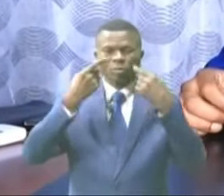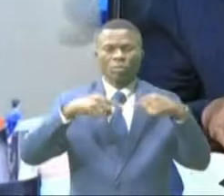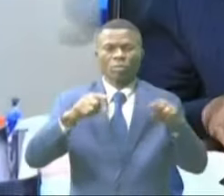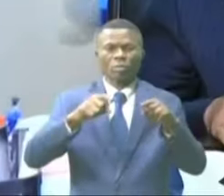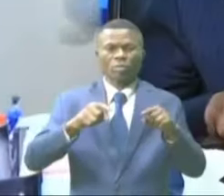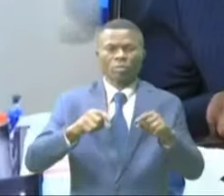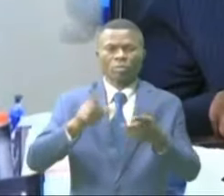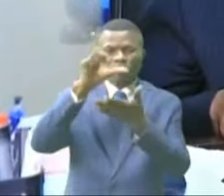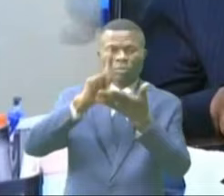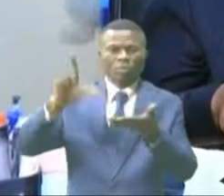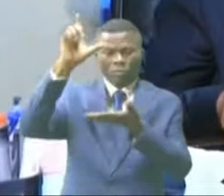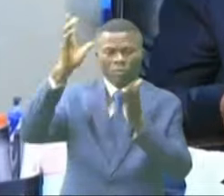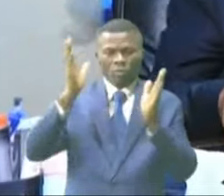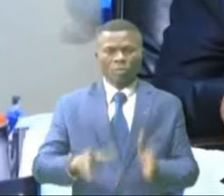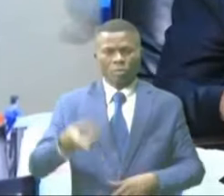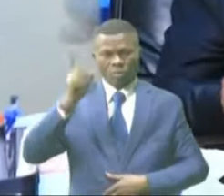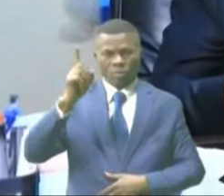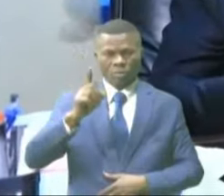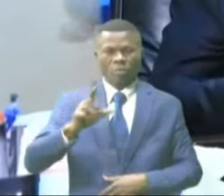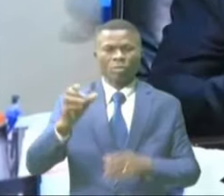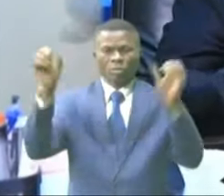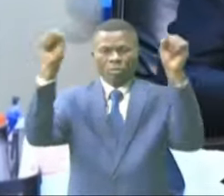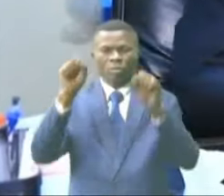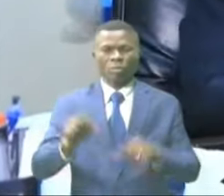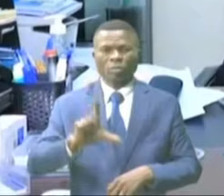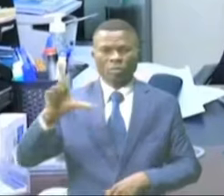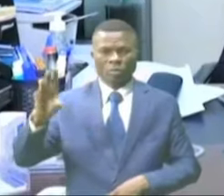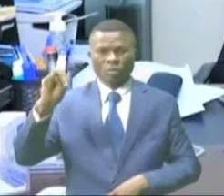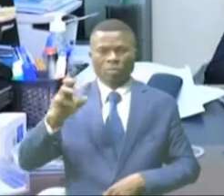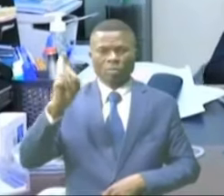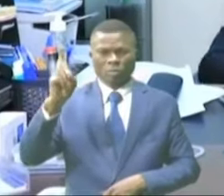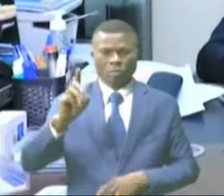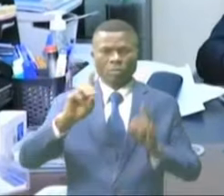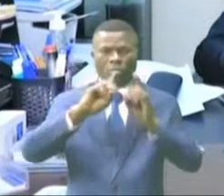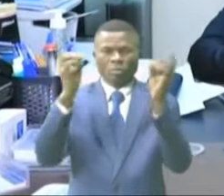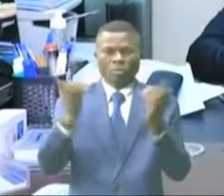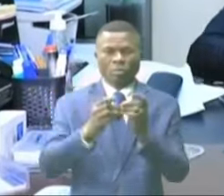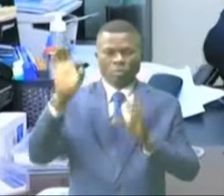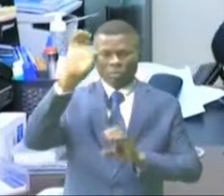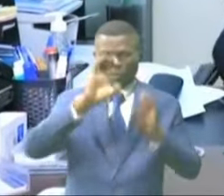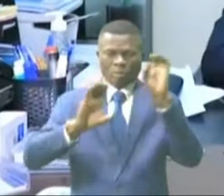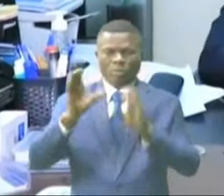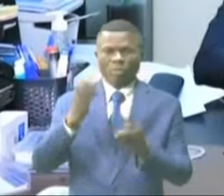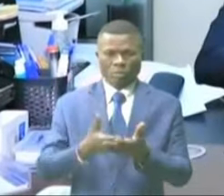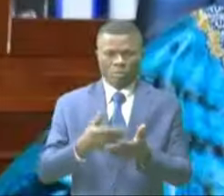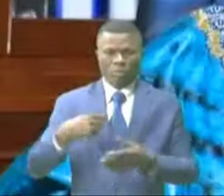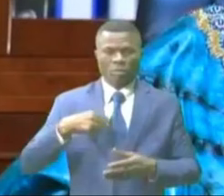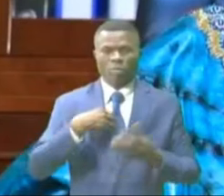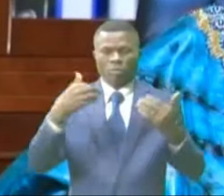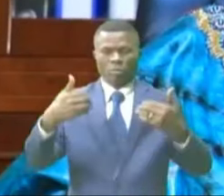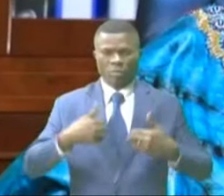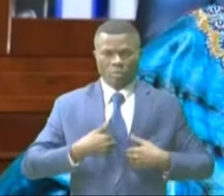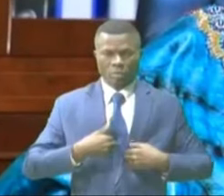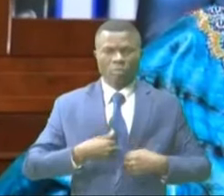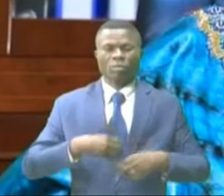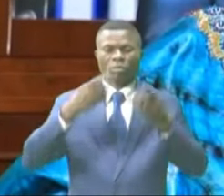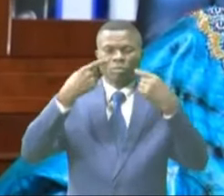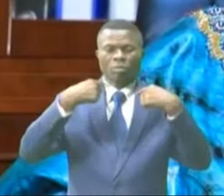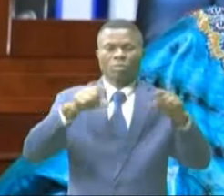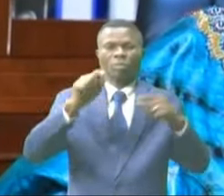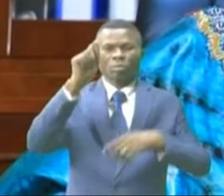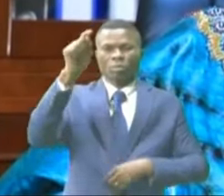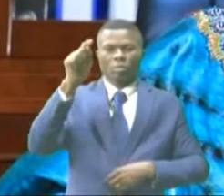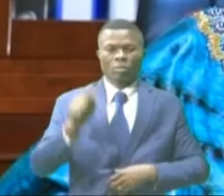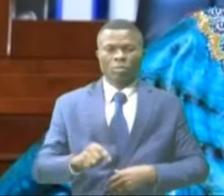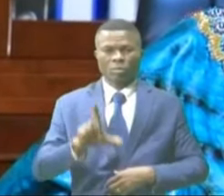premiers licenciés du système LMD au département des sciences. Nous avons eu aussi à proclamer